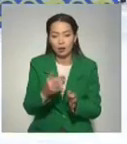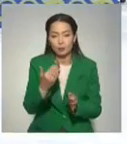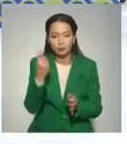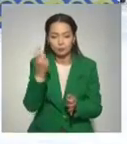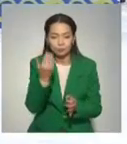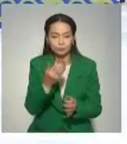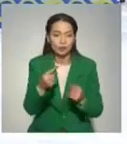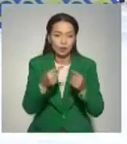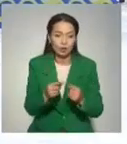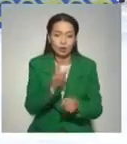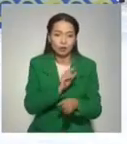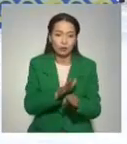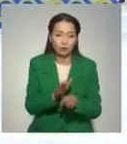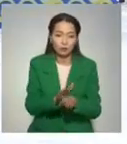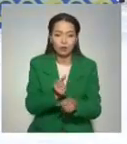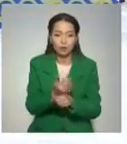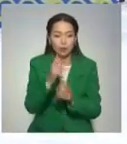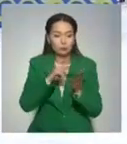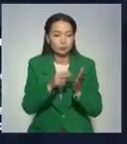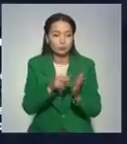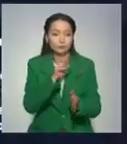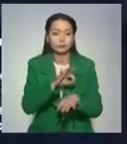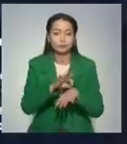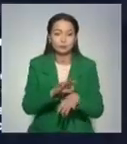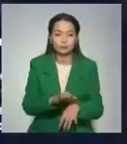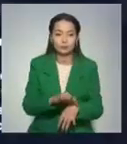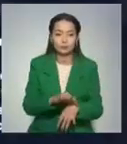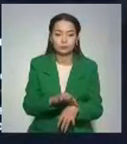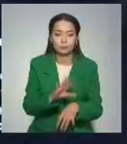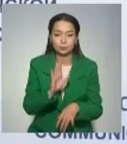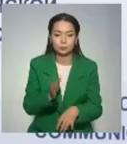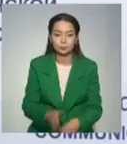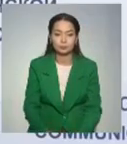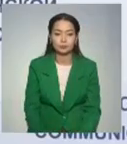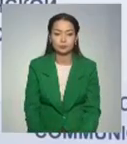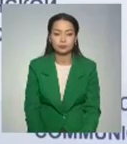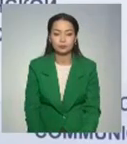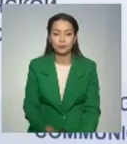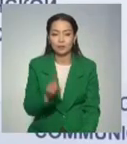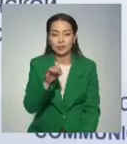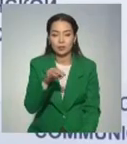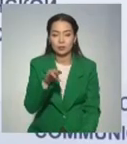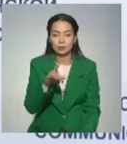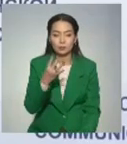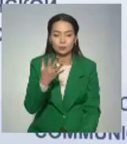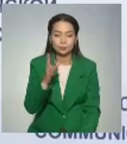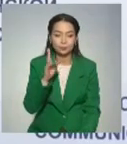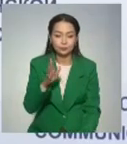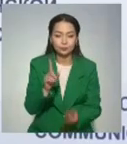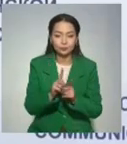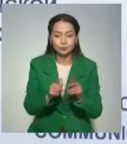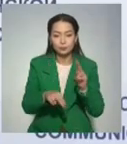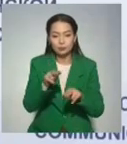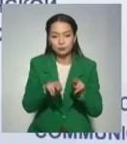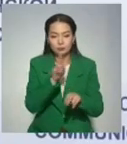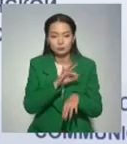нақты жұмыстар қолға алынып, бірқатар жоба жүзеге асырылды. Село Зеренді ведется работа по строительству. Зеренді ауылында 45 пәтерлі тұрғын үй құрылысы